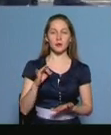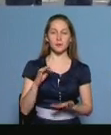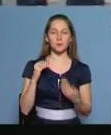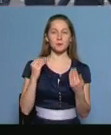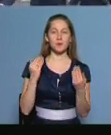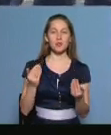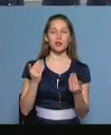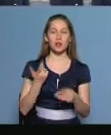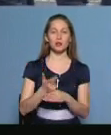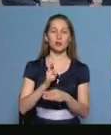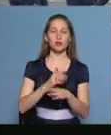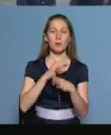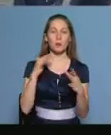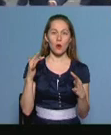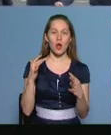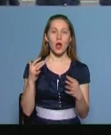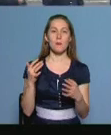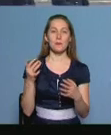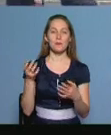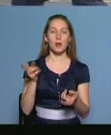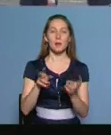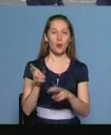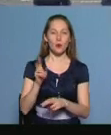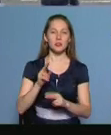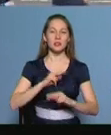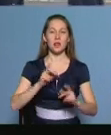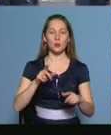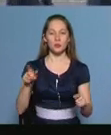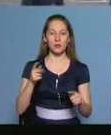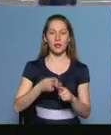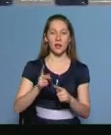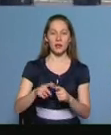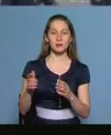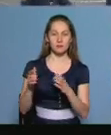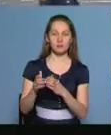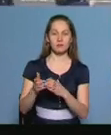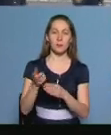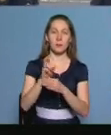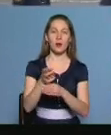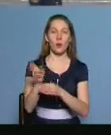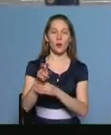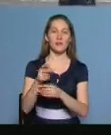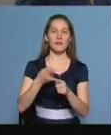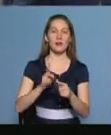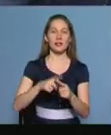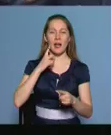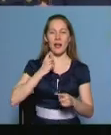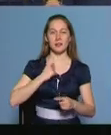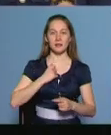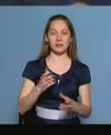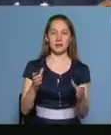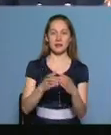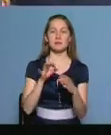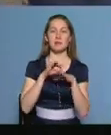Сейчас очень много они приходят, вот я имею в виду сотрудники этих структур, приходят вот так вот в эти кадетские классы и проводят занятия.